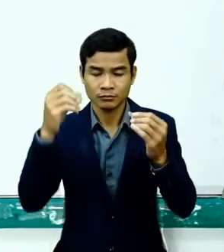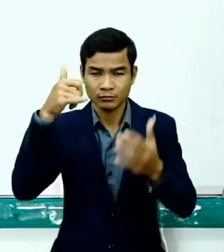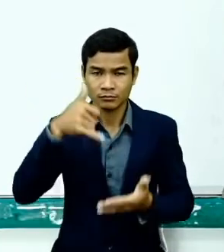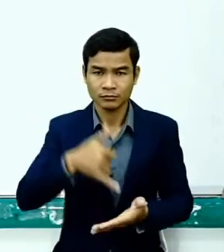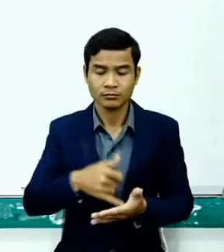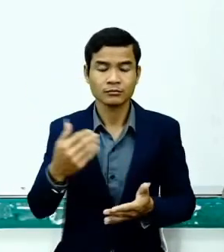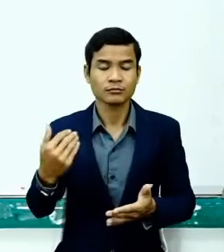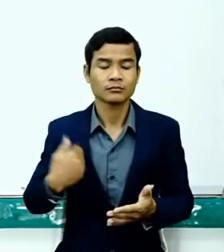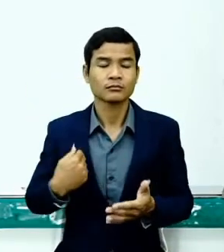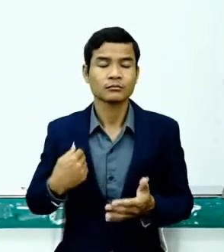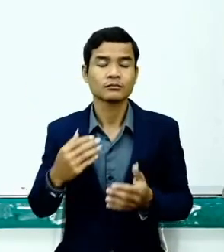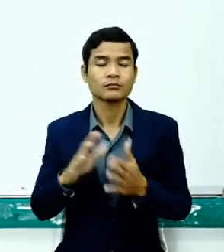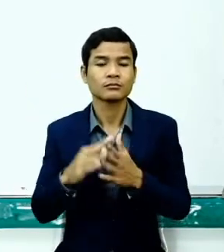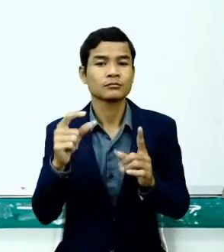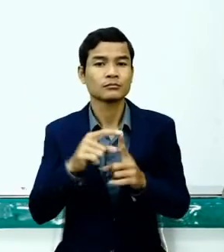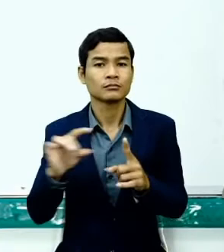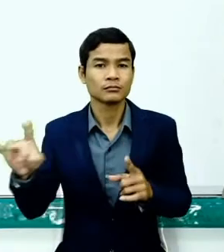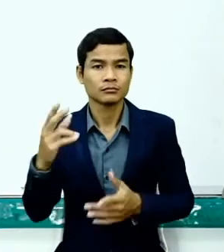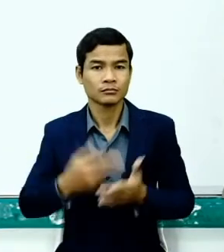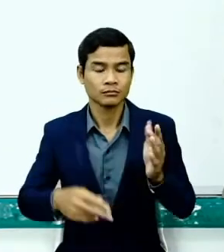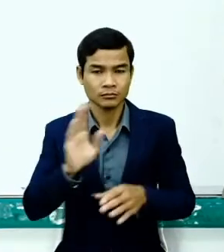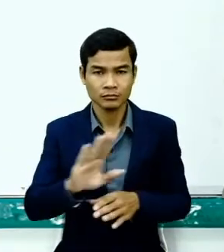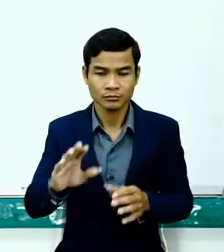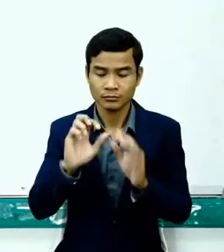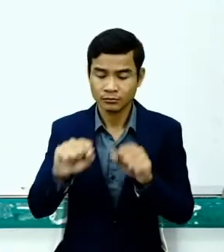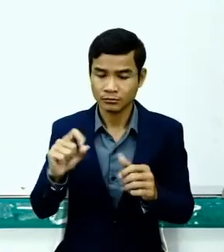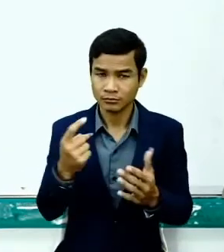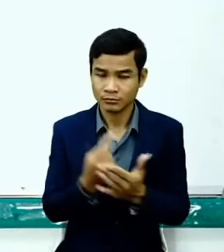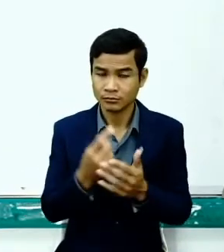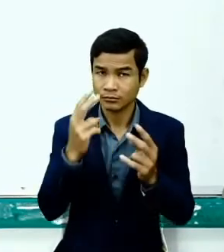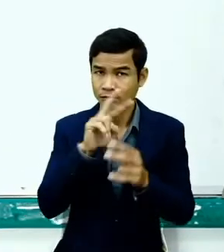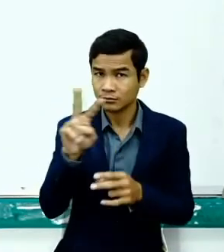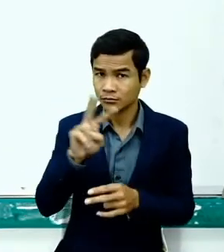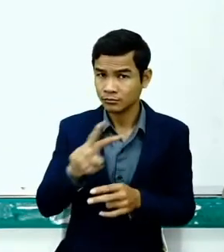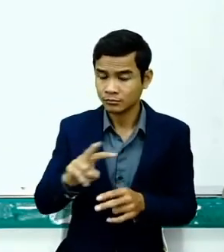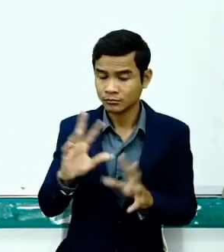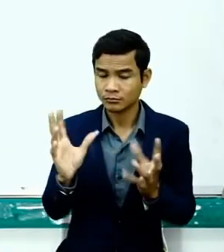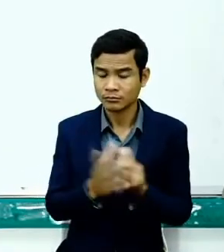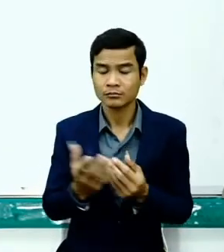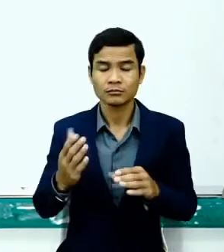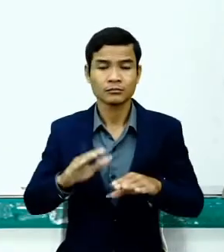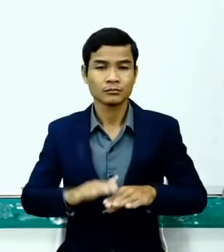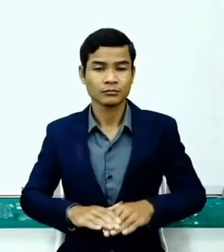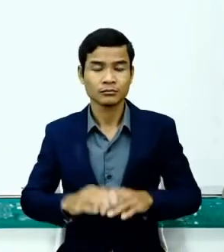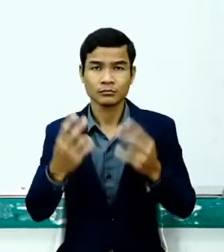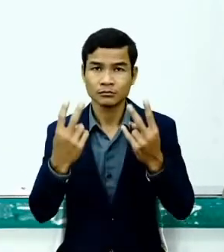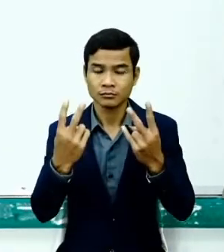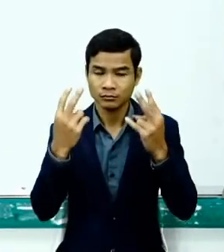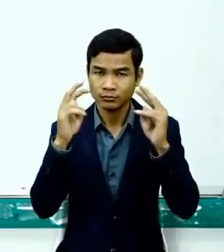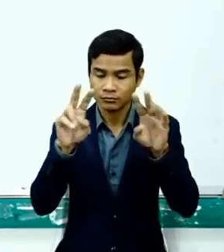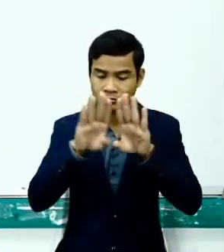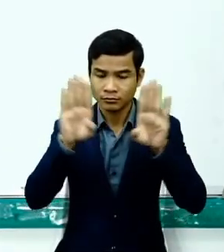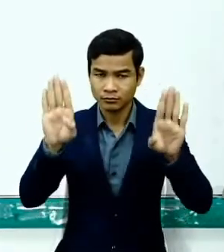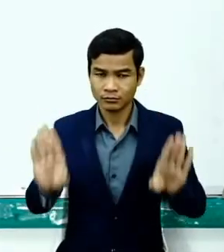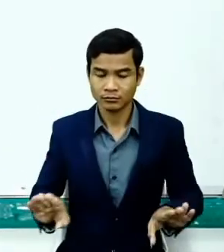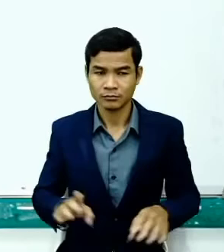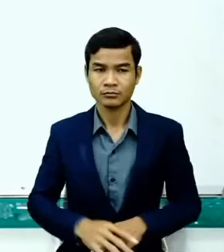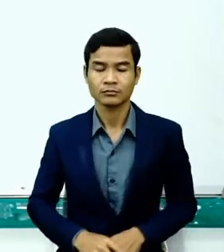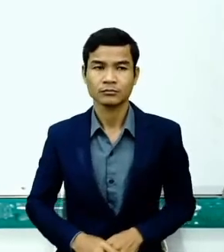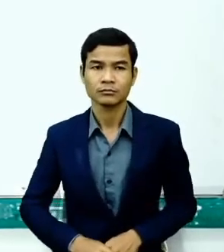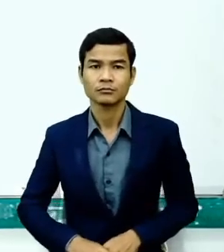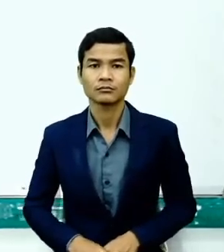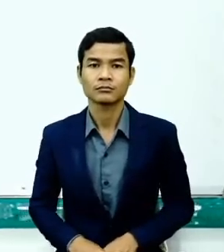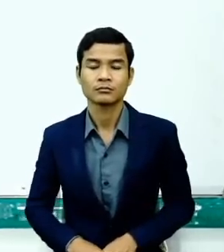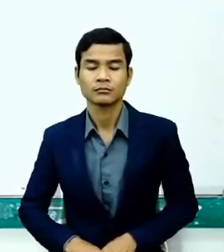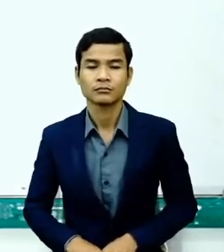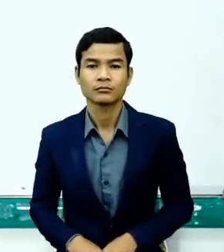មានចាព្យាង្គអ្វីសម្រាប់ឲ្យកូនចូលរួមអាននៅលើក្តារខៀនទាំងអស់គ្នាកូនដាក់ដៃលើតុកហើយកូនក្រឡេកមើលក្តារខៀន